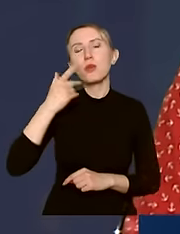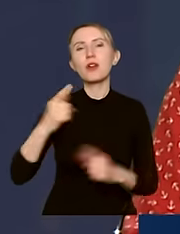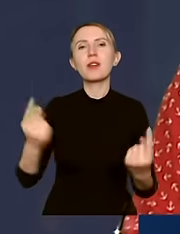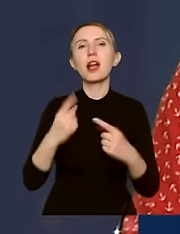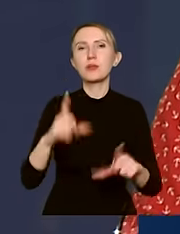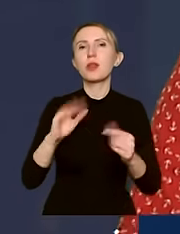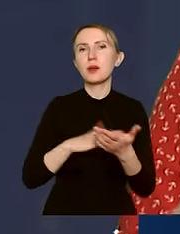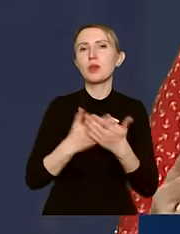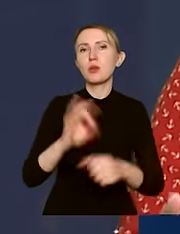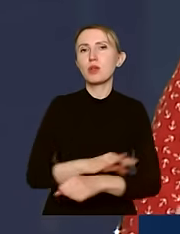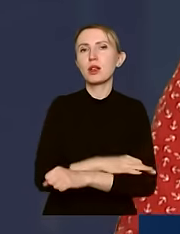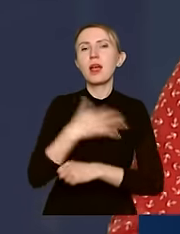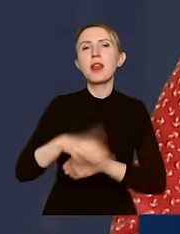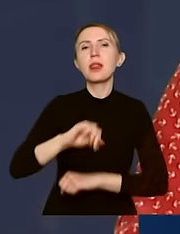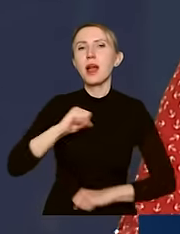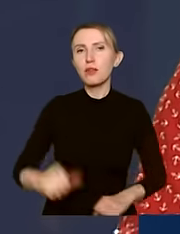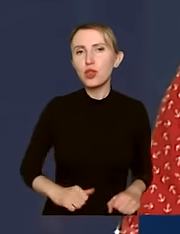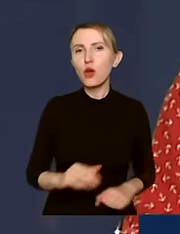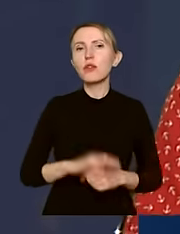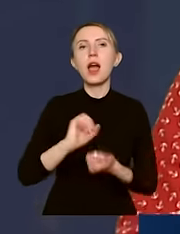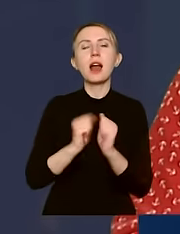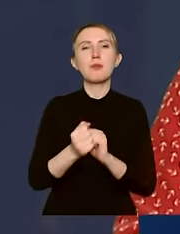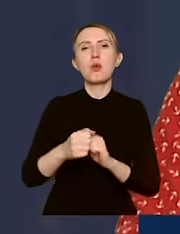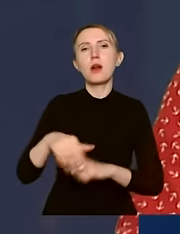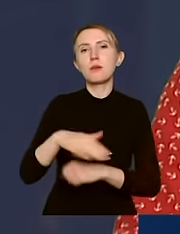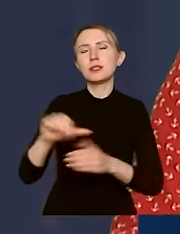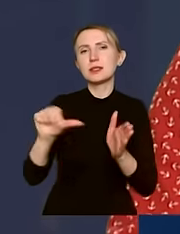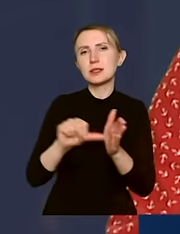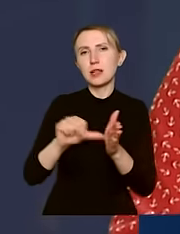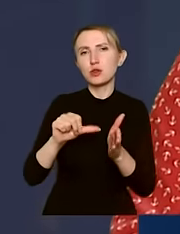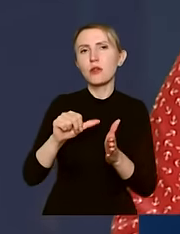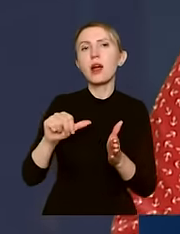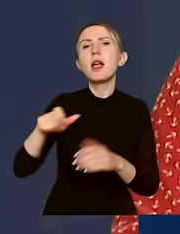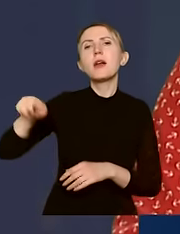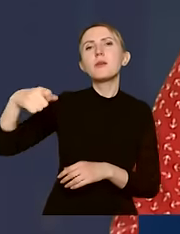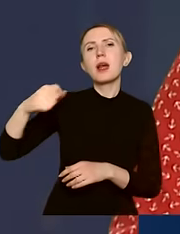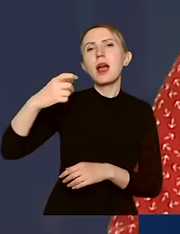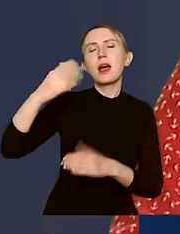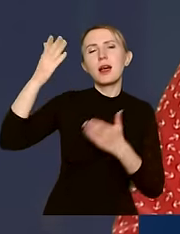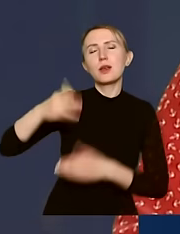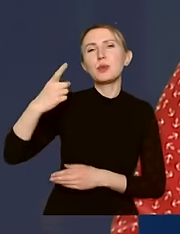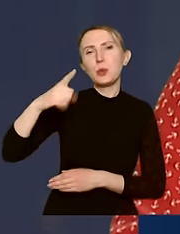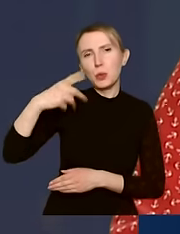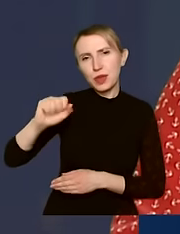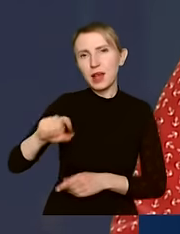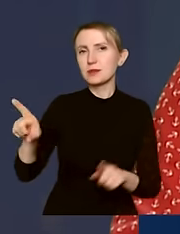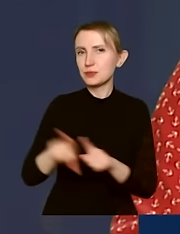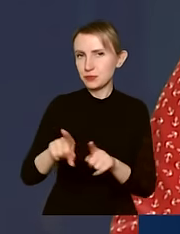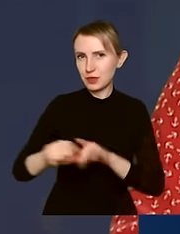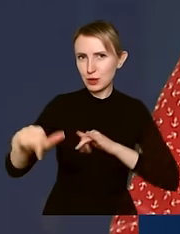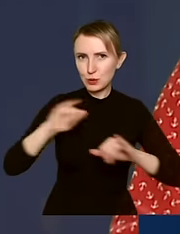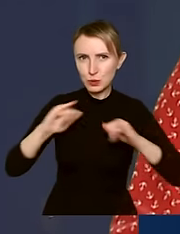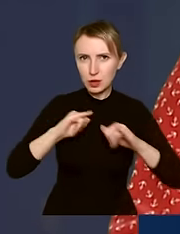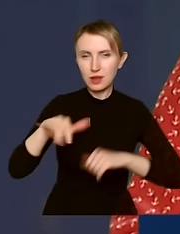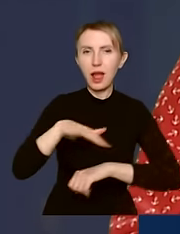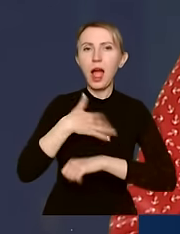przykład projekt renty wdowiej czy emerytur stażowych, też przypomnę, zapowiedzianych przez prezydenta Andrzeja Dudę. I w końcu ten rząd te